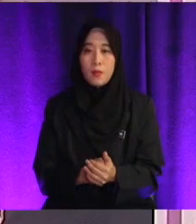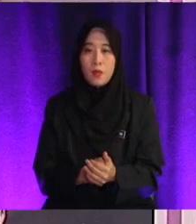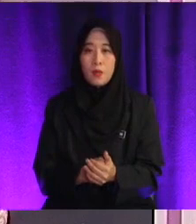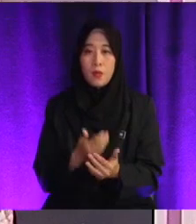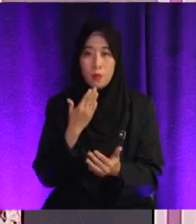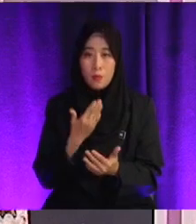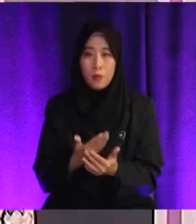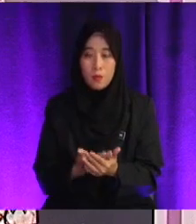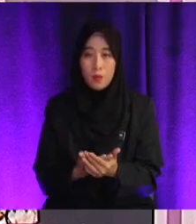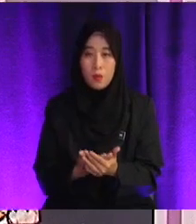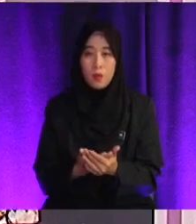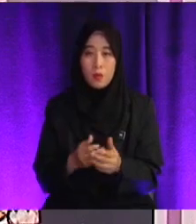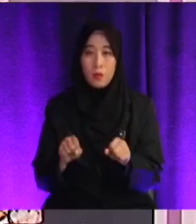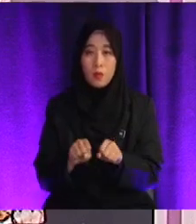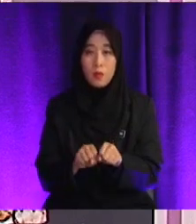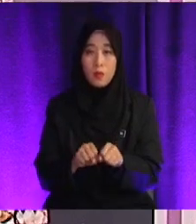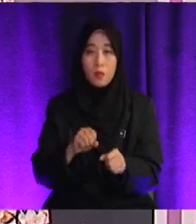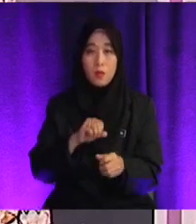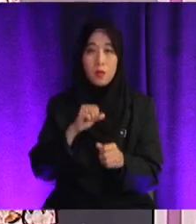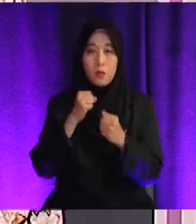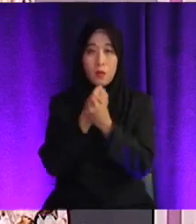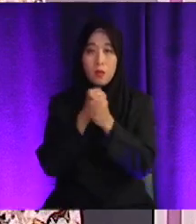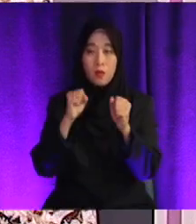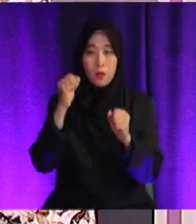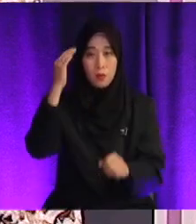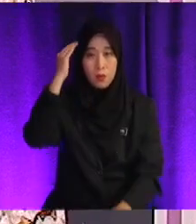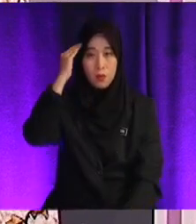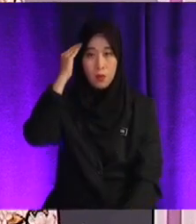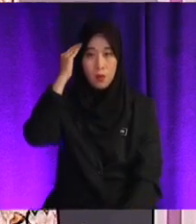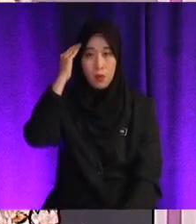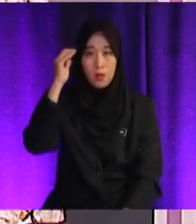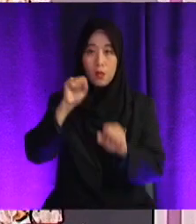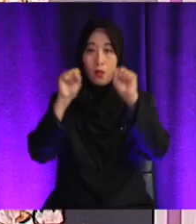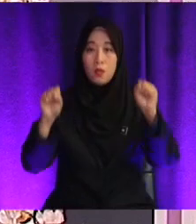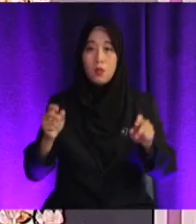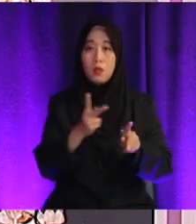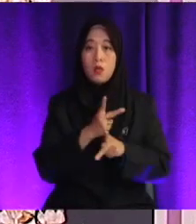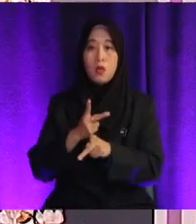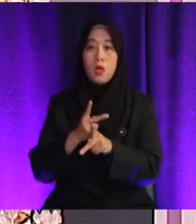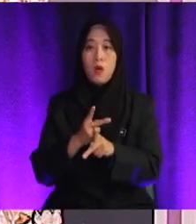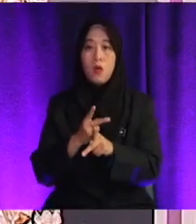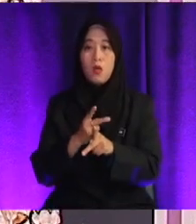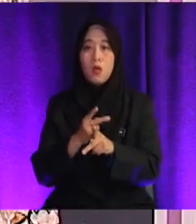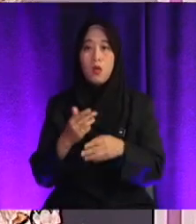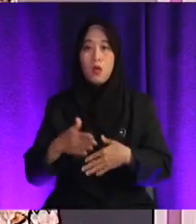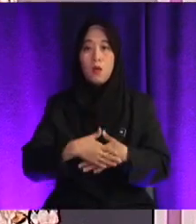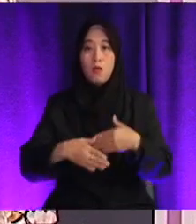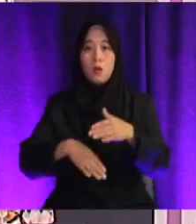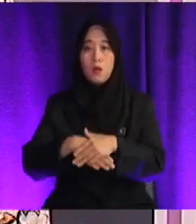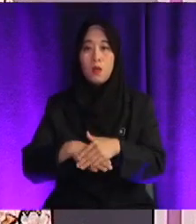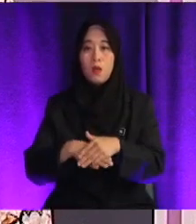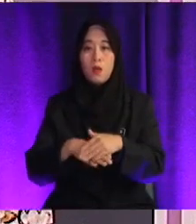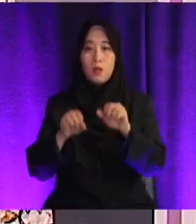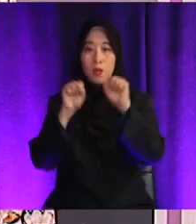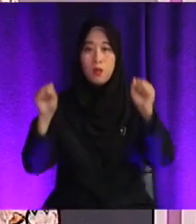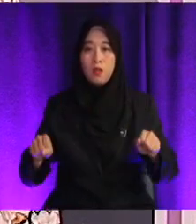Okey, seperti yang sedia maklum, sistem kawalan terdiri pada sistem kawalan manual dan juga sistem kawalan automatik. Baik.